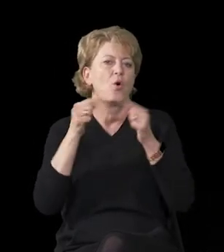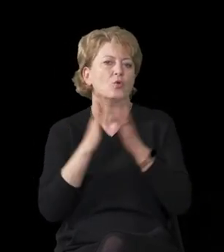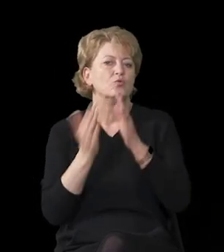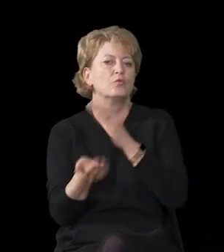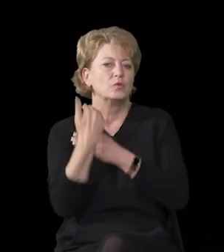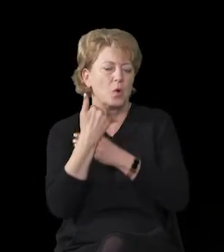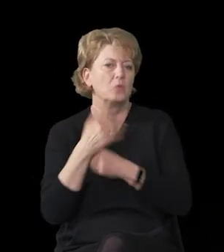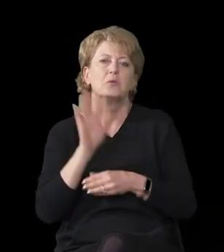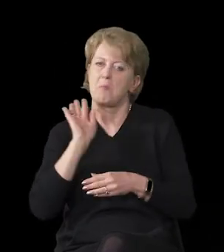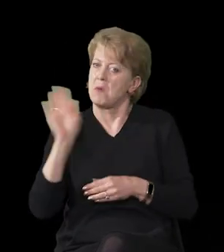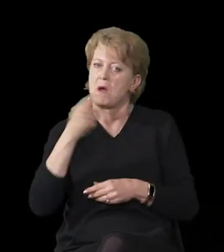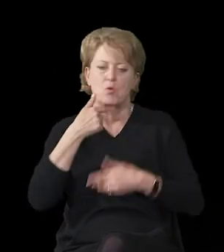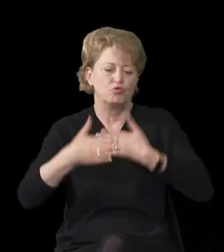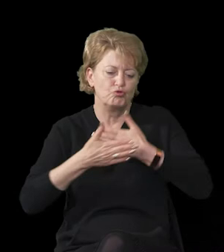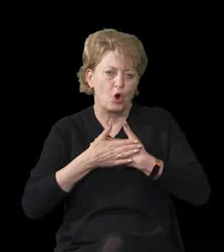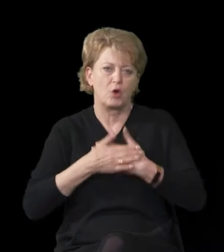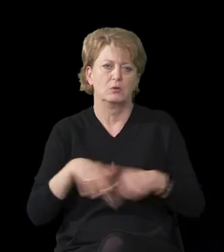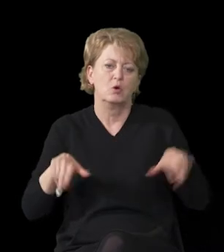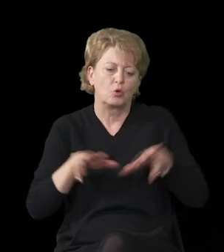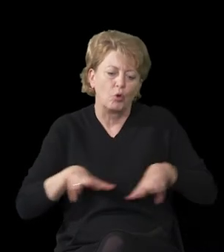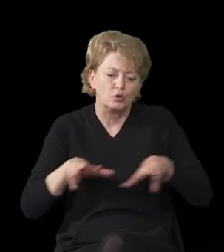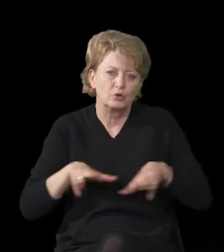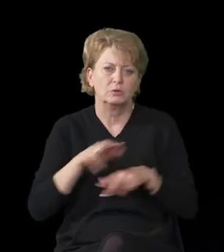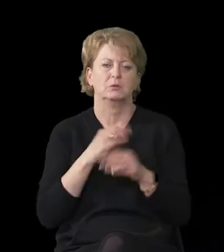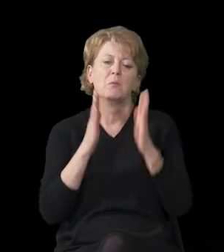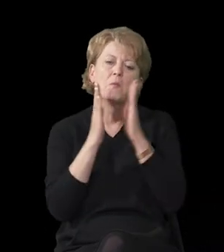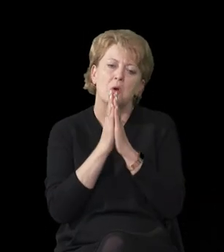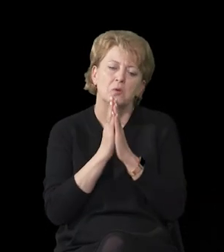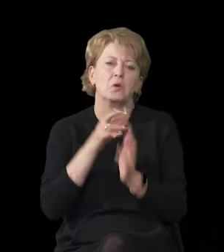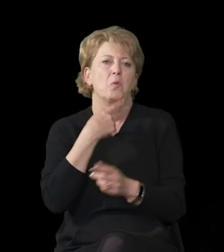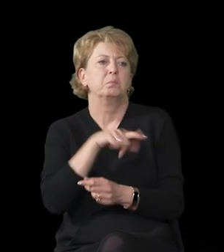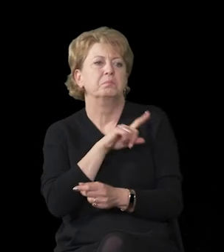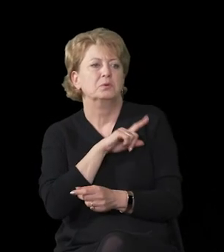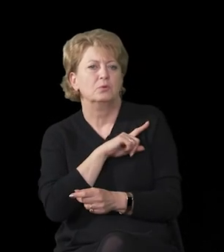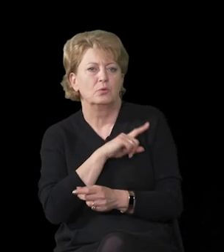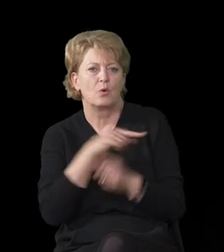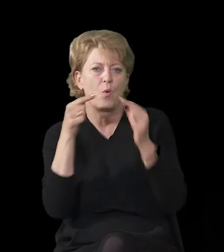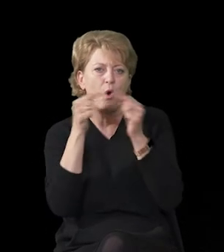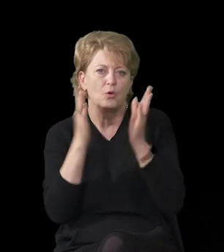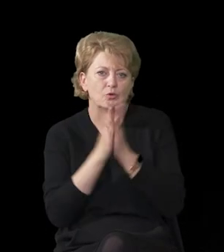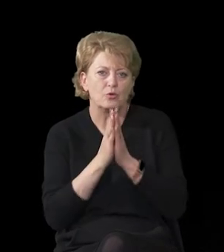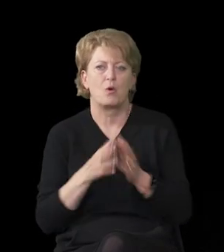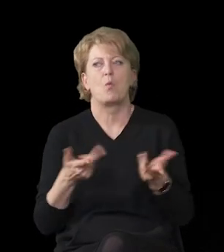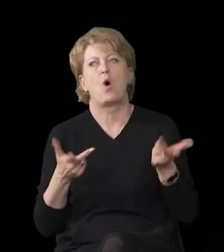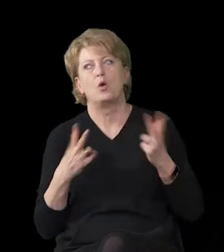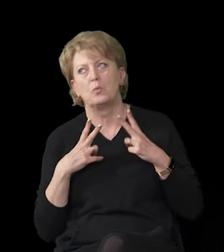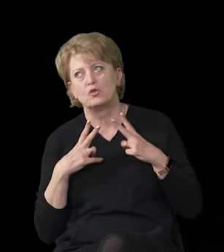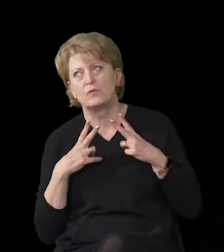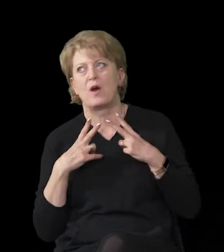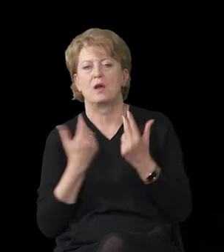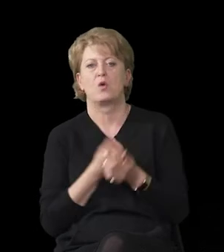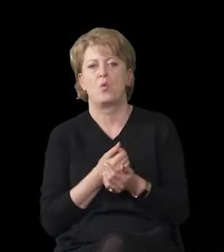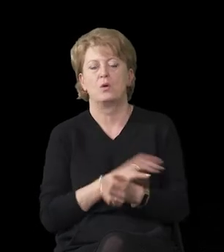tylko modlą się, ale też pilnują kościołów i czasami najzwyczajniej w świecie odpoczywają. Jeszcze jedna